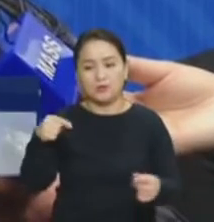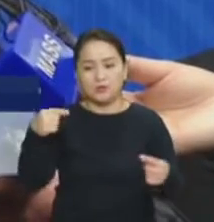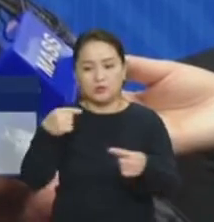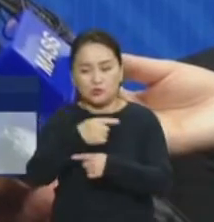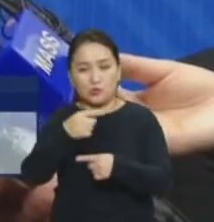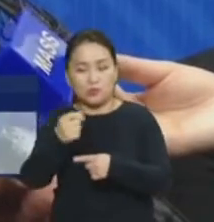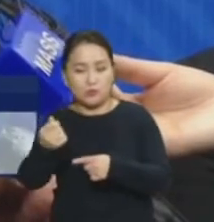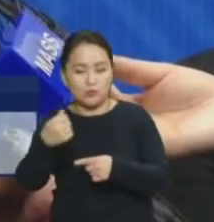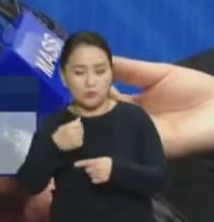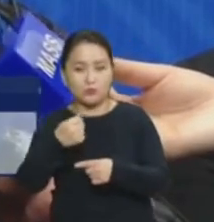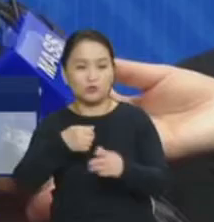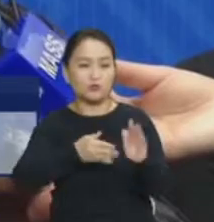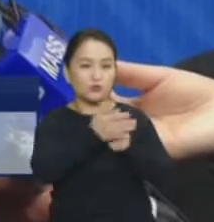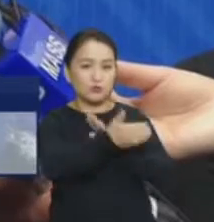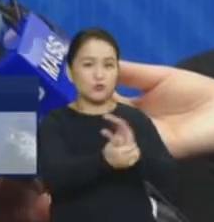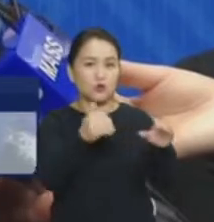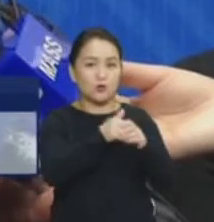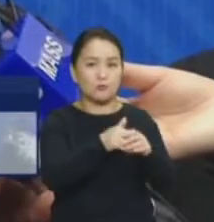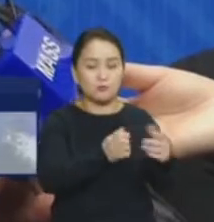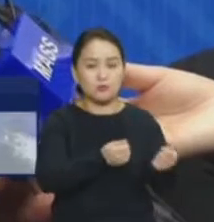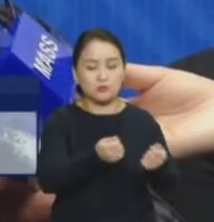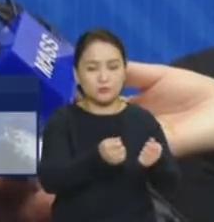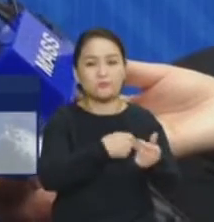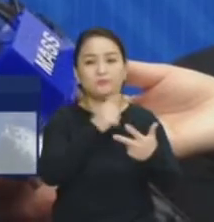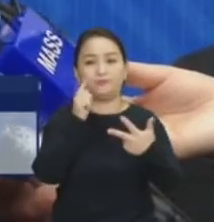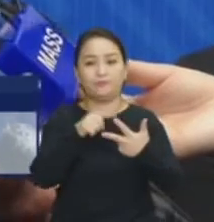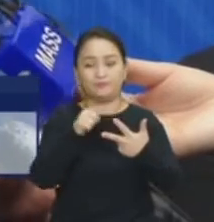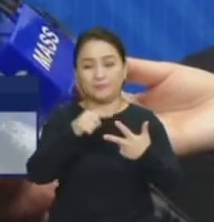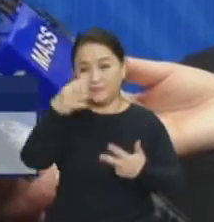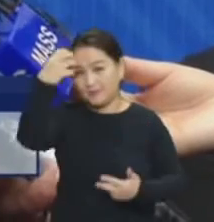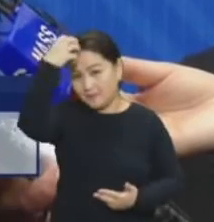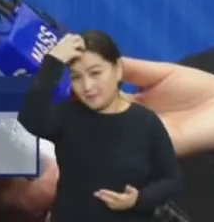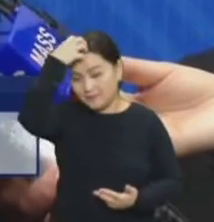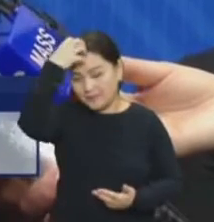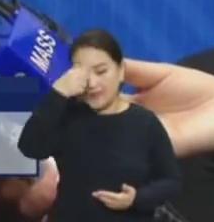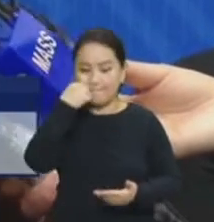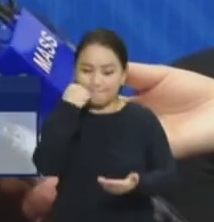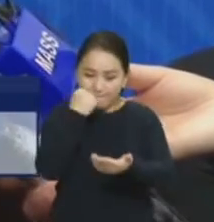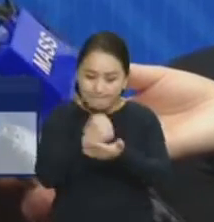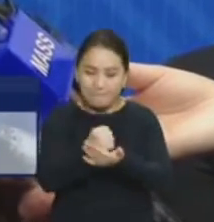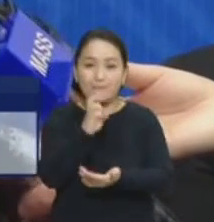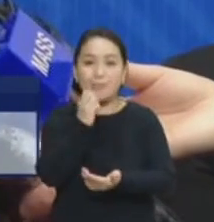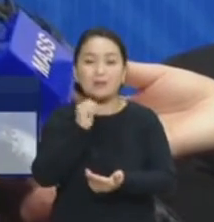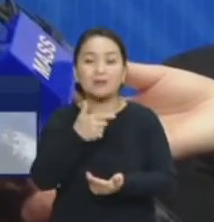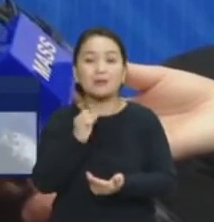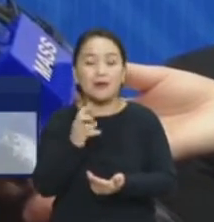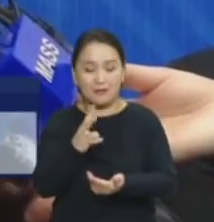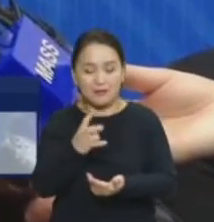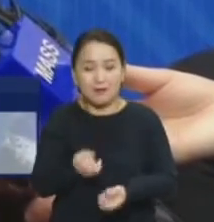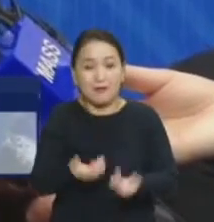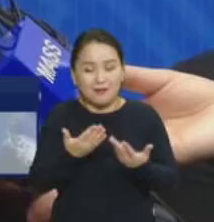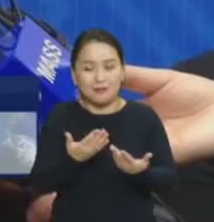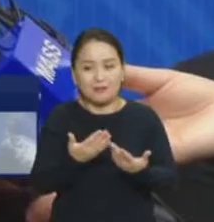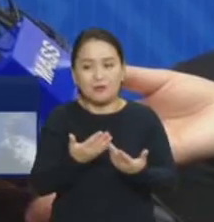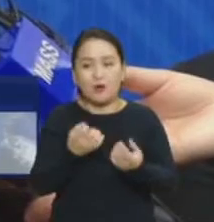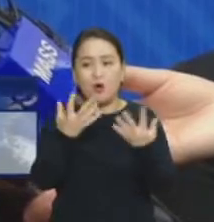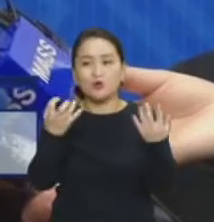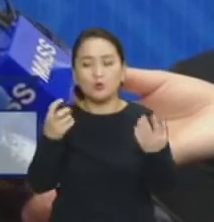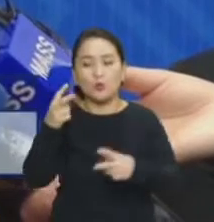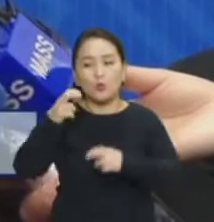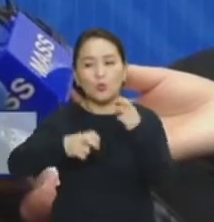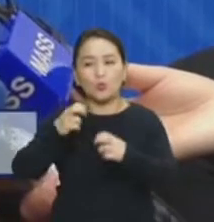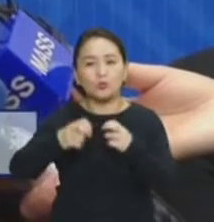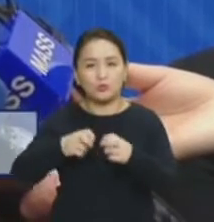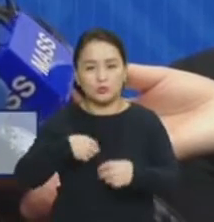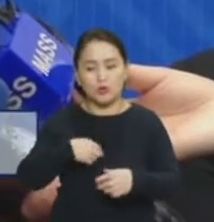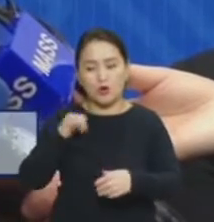одоо төсөлдөр тавих байдлаар зохицуулахныг арга байна. За засгийн газрын баталгаа гаргаж өгөөч гэгээд нэлээд олон үйлдвэрүүд бас хүсэл тавьж байгаа. Засгийн газрын баталгаа гаргаж өгөөч